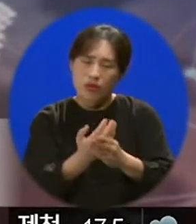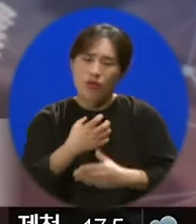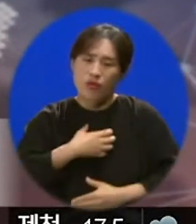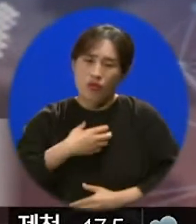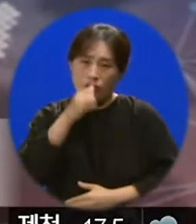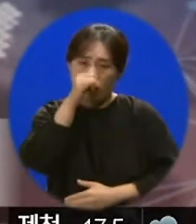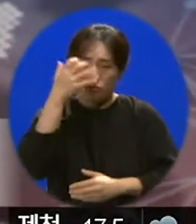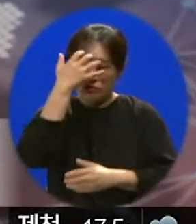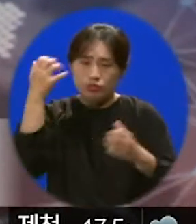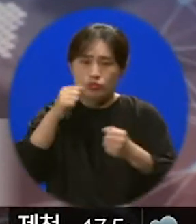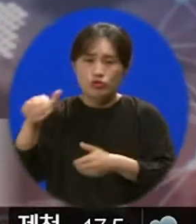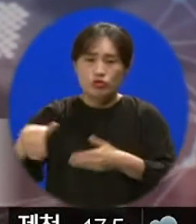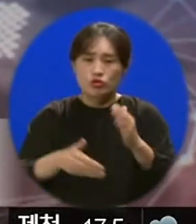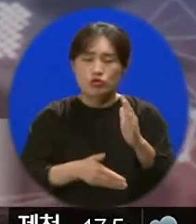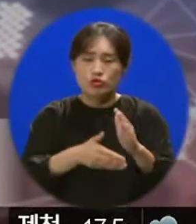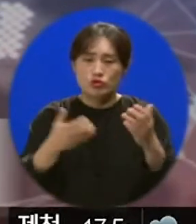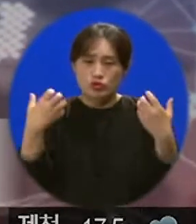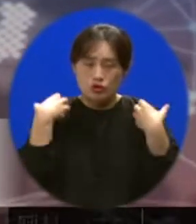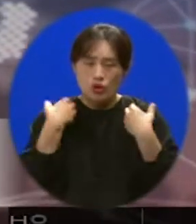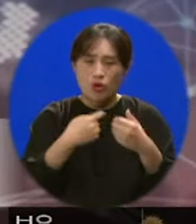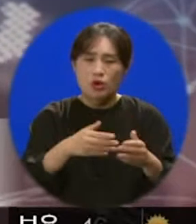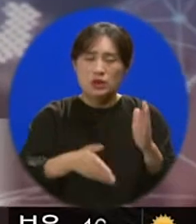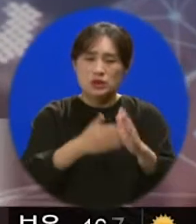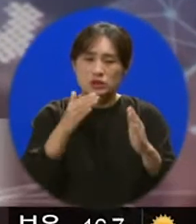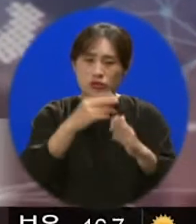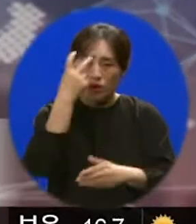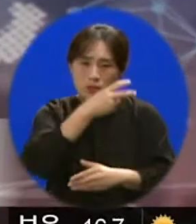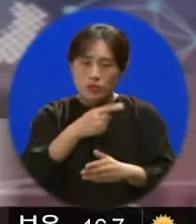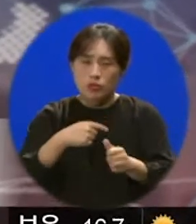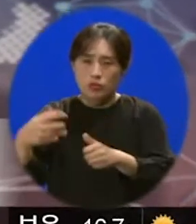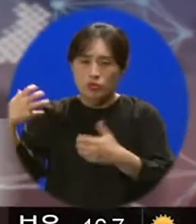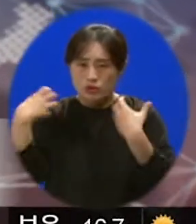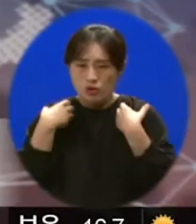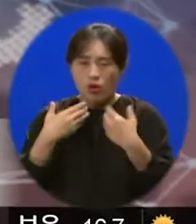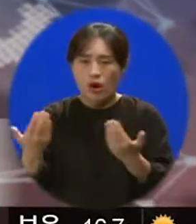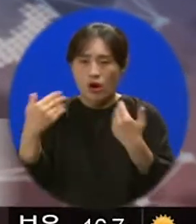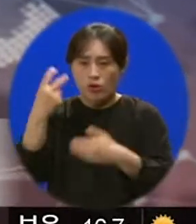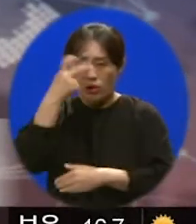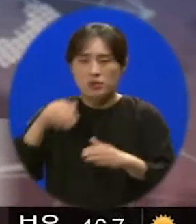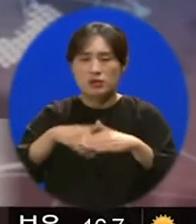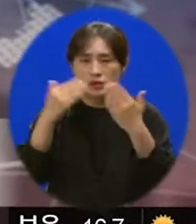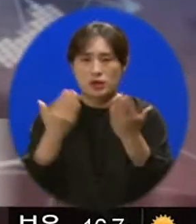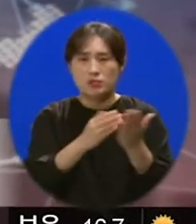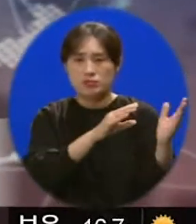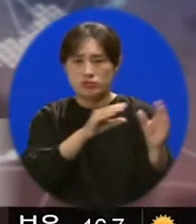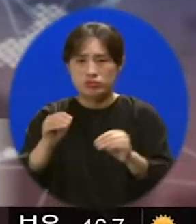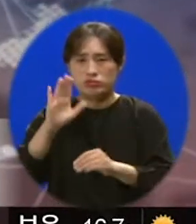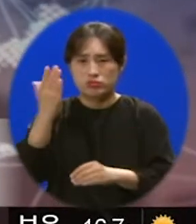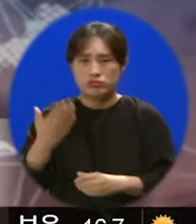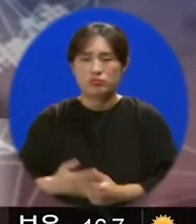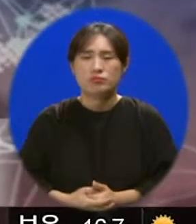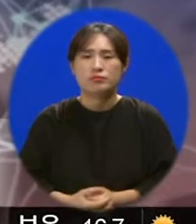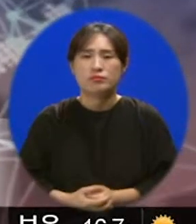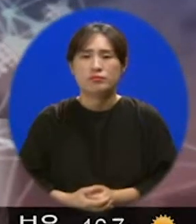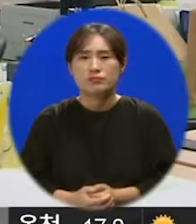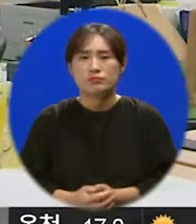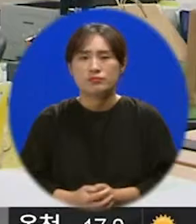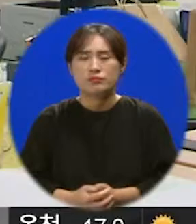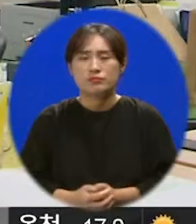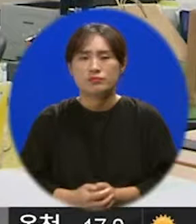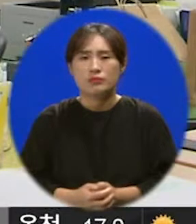충청북도에 각 시군 감사와 교육청의 일선학교 현장 감사도 전면 중단됐습니다 최승현 기자 입니다